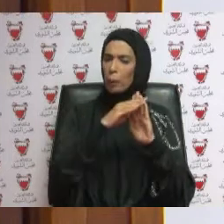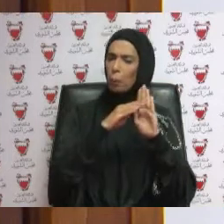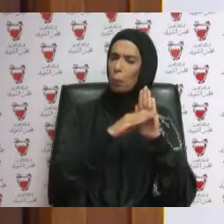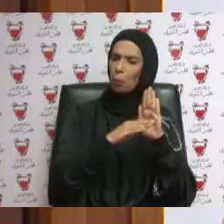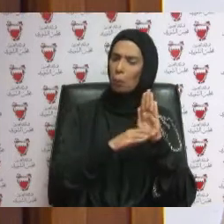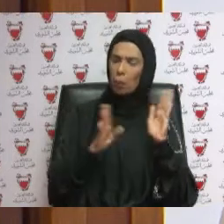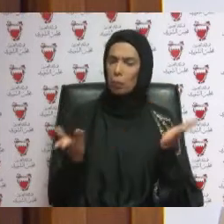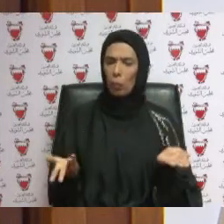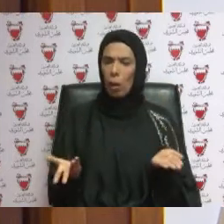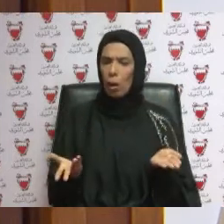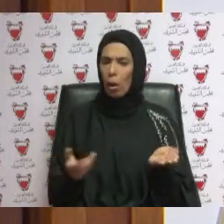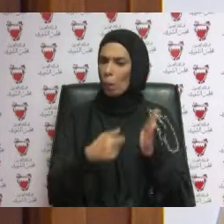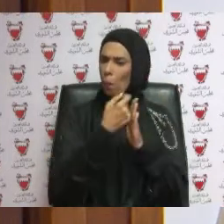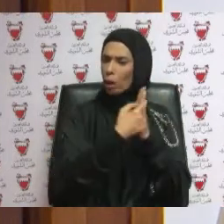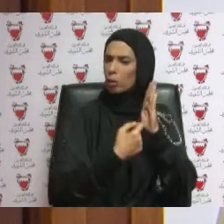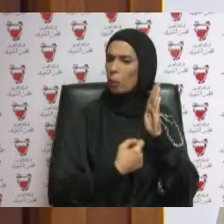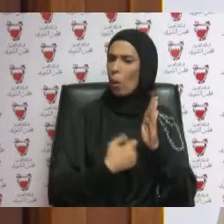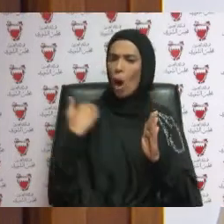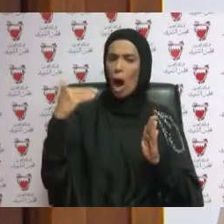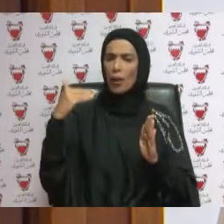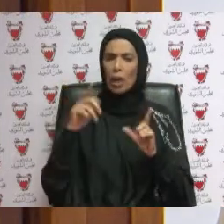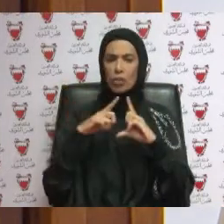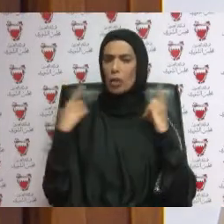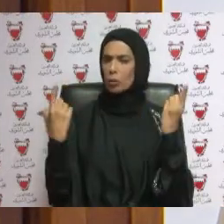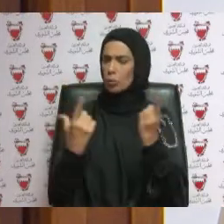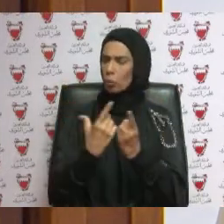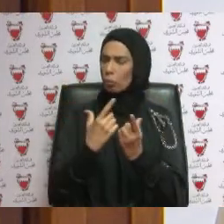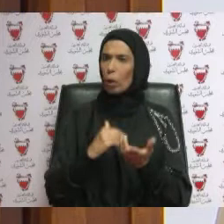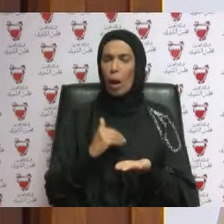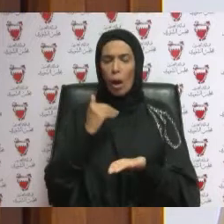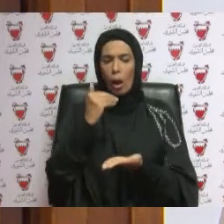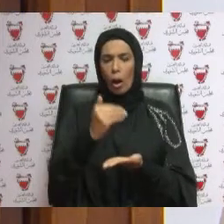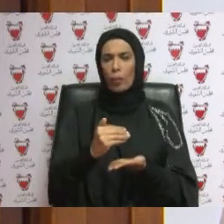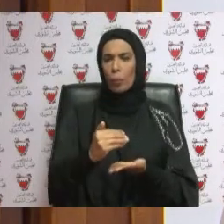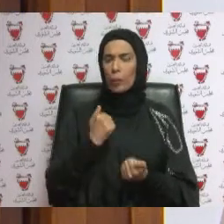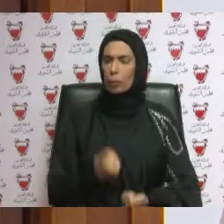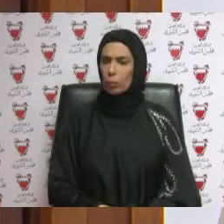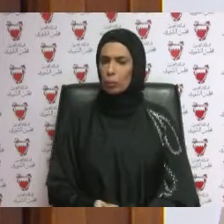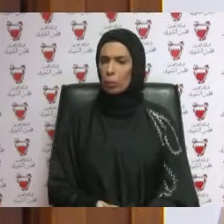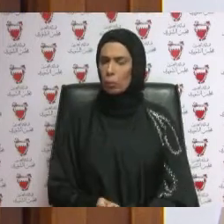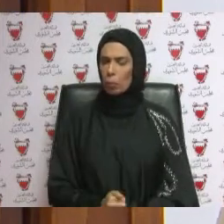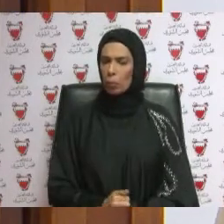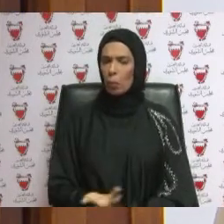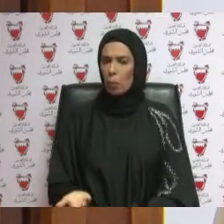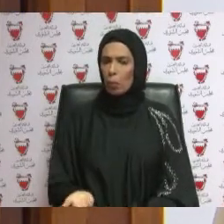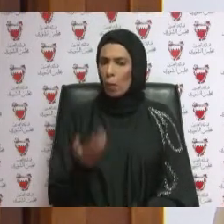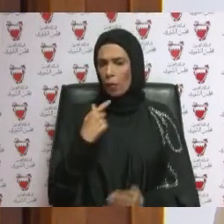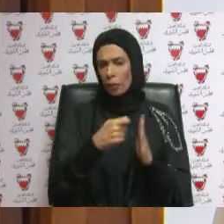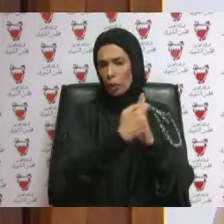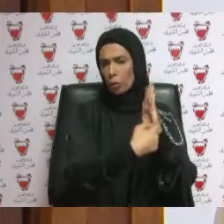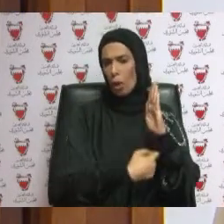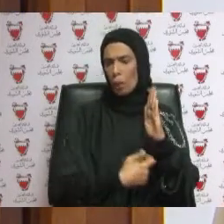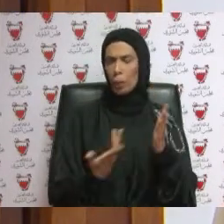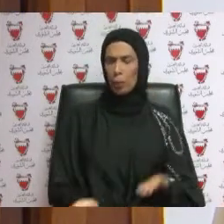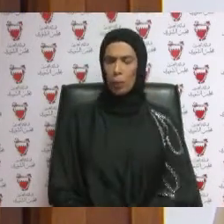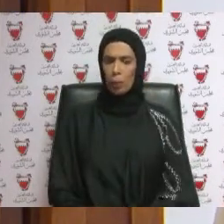عن فعالياتها الكبيرة التي تخدم بصورة مباشرة شؤون الشباب.